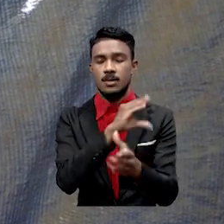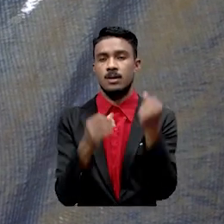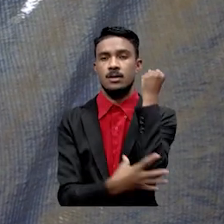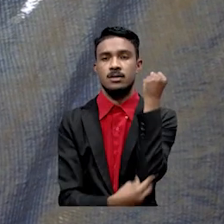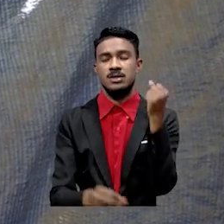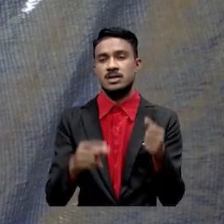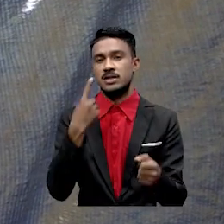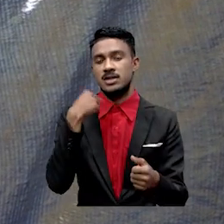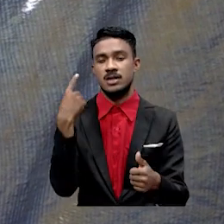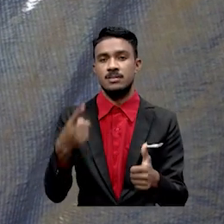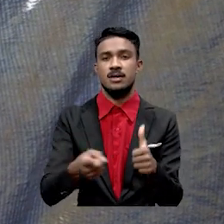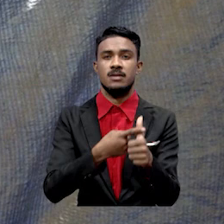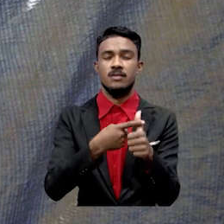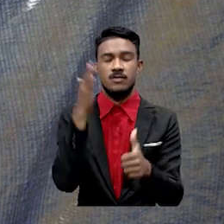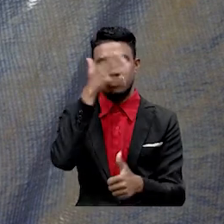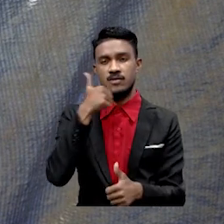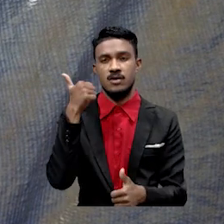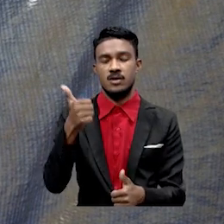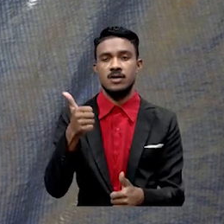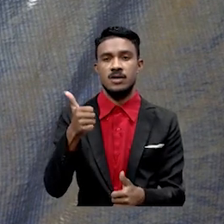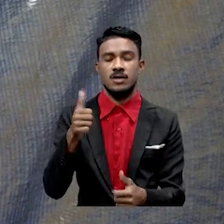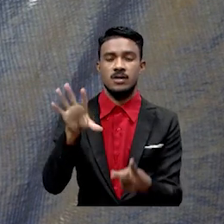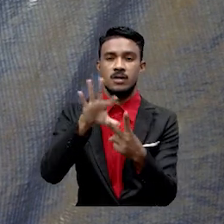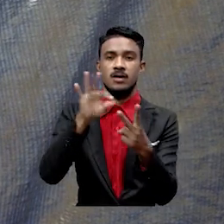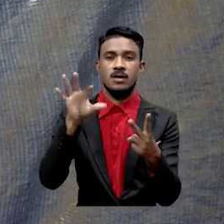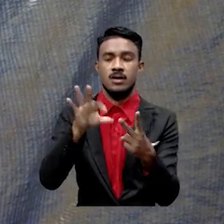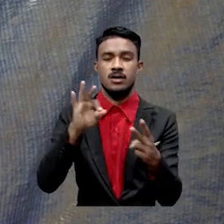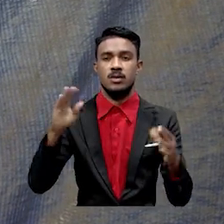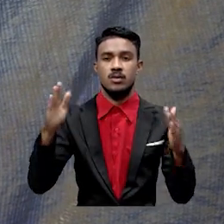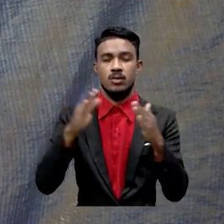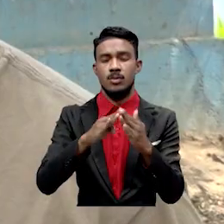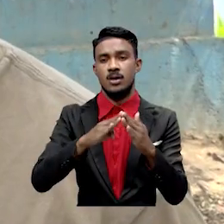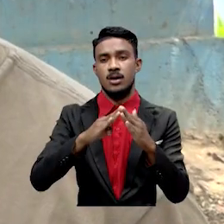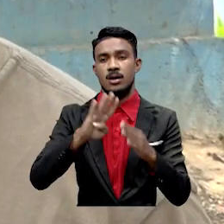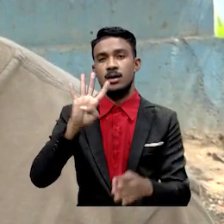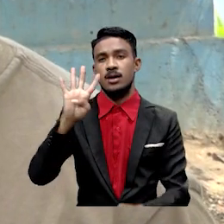oportunidade furak ne kini uma hata lima mak sila